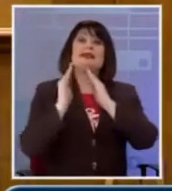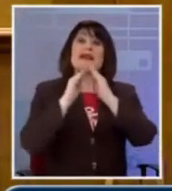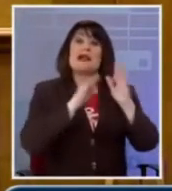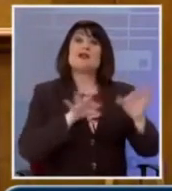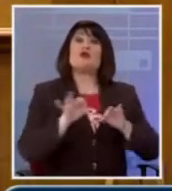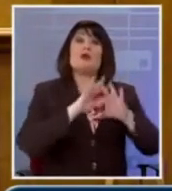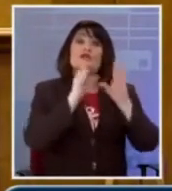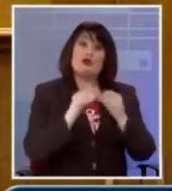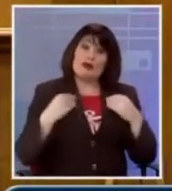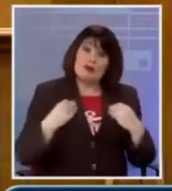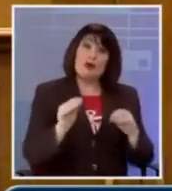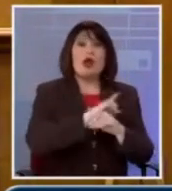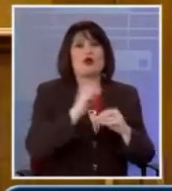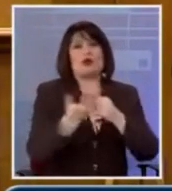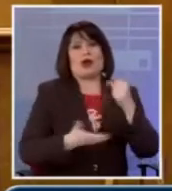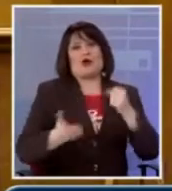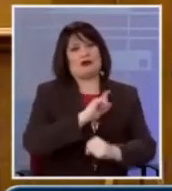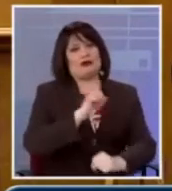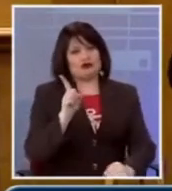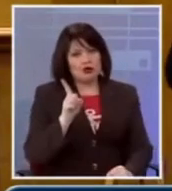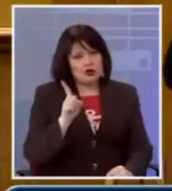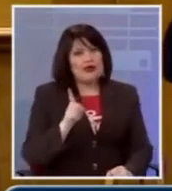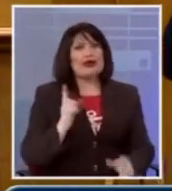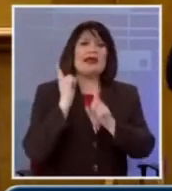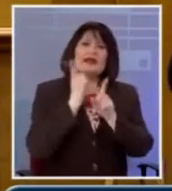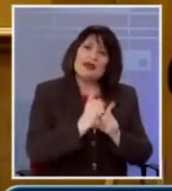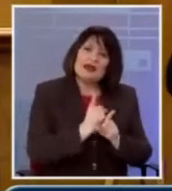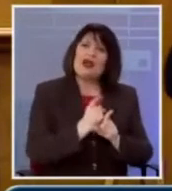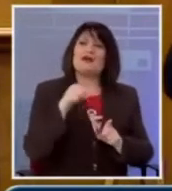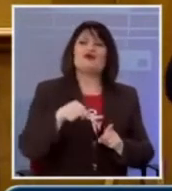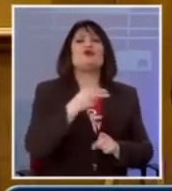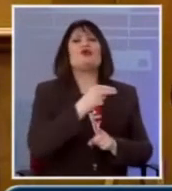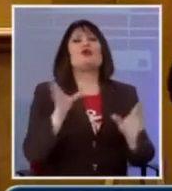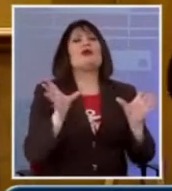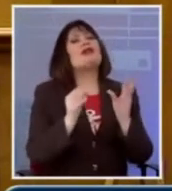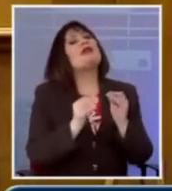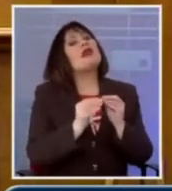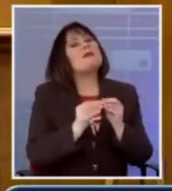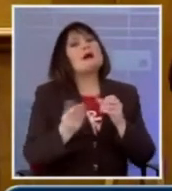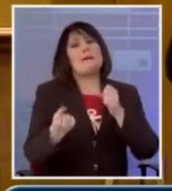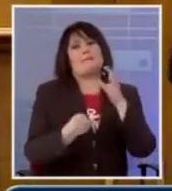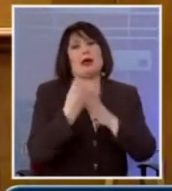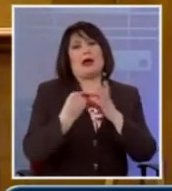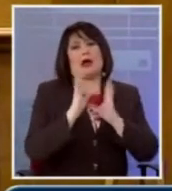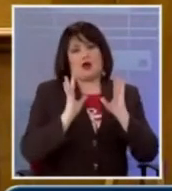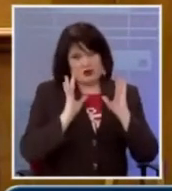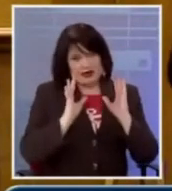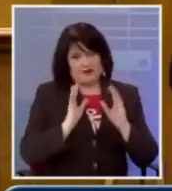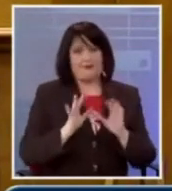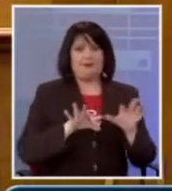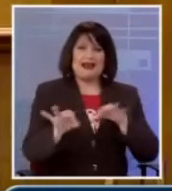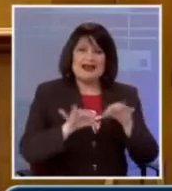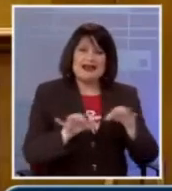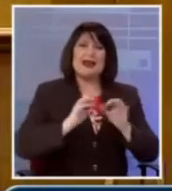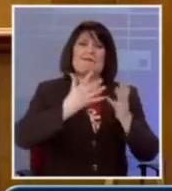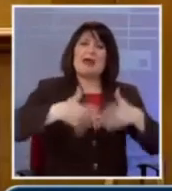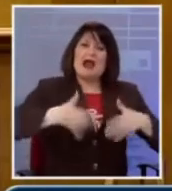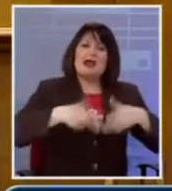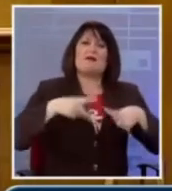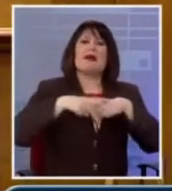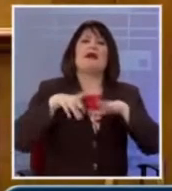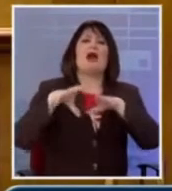στοιχείων αγροτών, ιδίως αυτών που σχετίζονται με την παραγωγική διαδικασία. Γη, μηχανήματα,